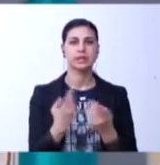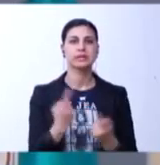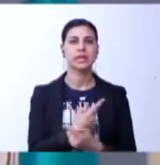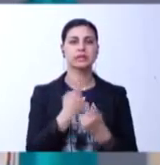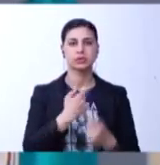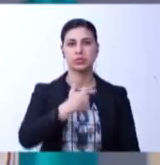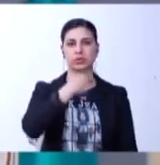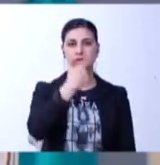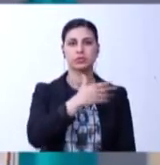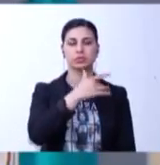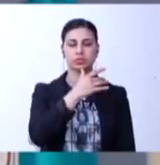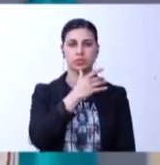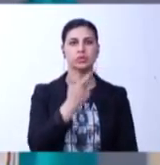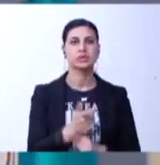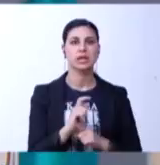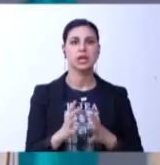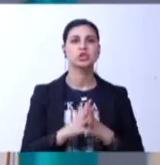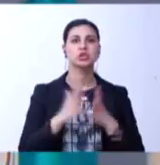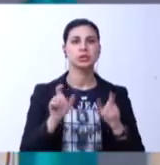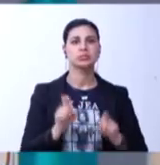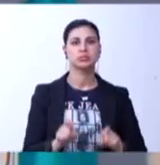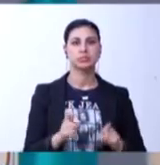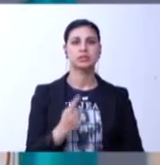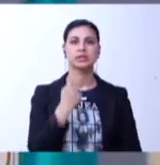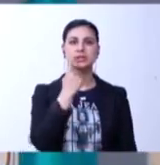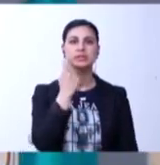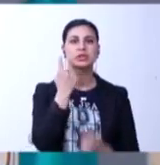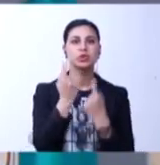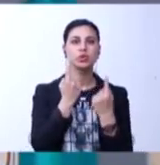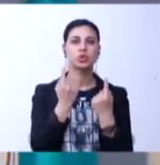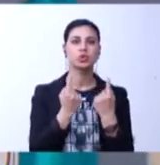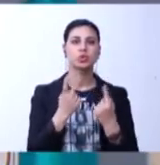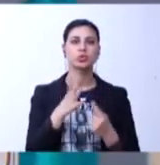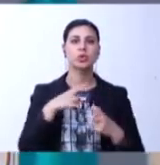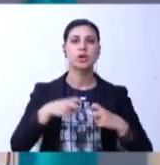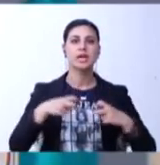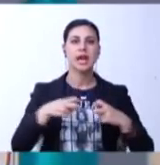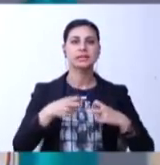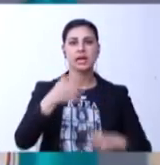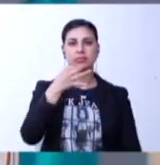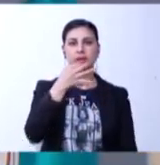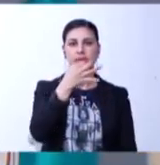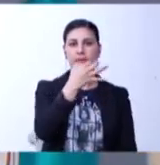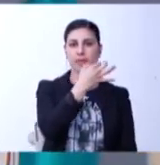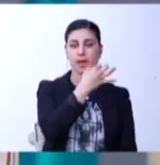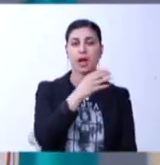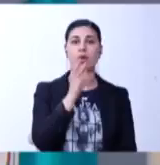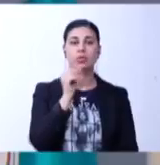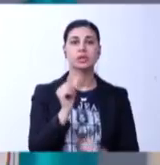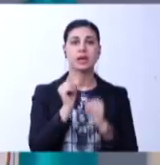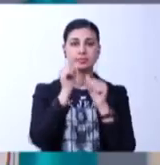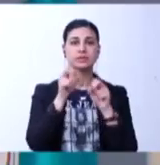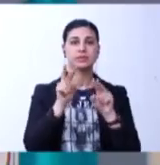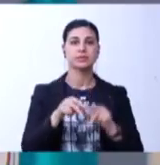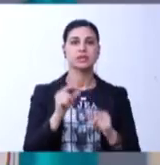ტრადიციული ბრეისების შემთხვევაში გაცილებით უფრო დიდი ხანია, იმიტომ რომ სათითაო კბილზე უნდა მოხდეს რეზინის დამაგრება. თვითლიგირებადი ბრეისების